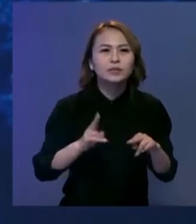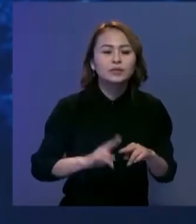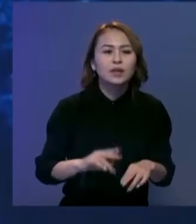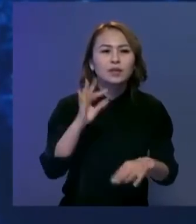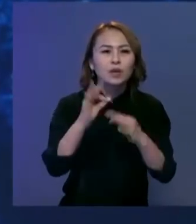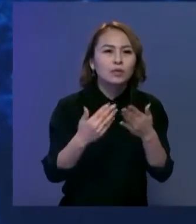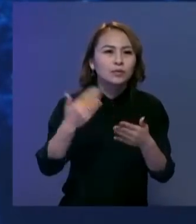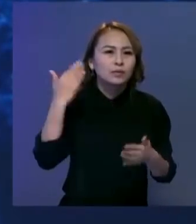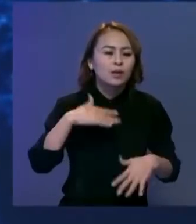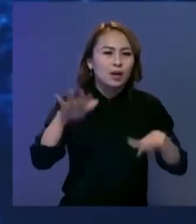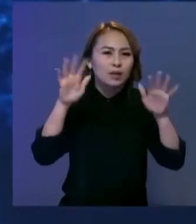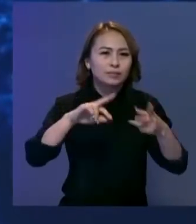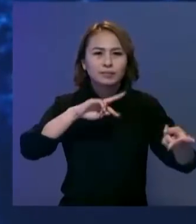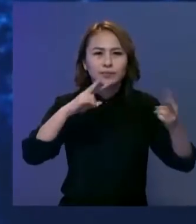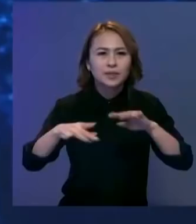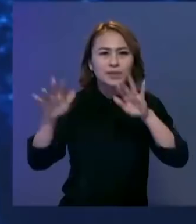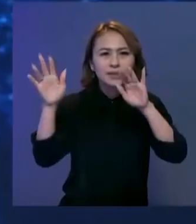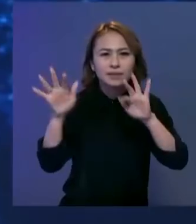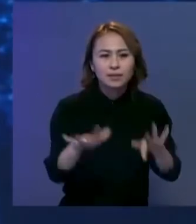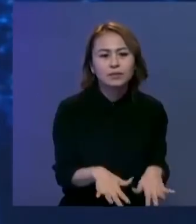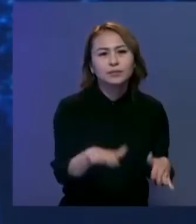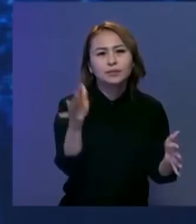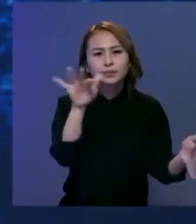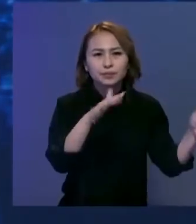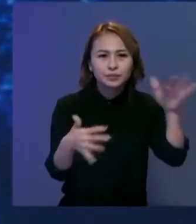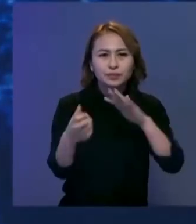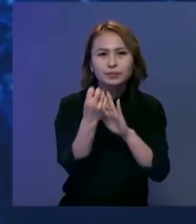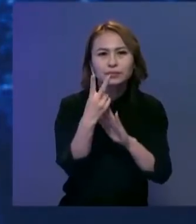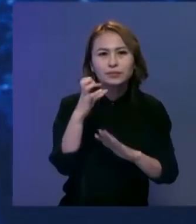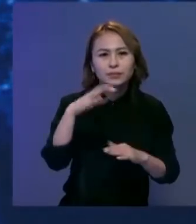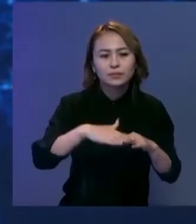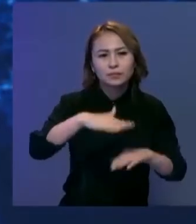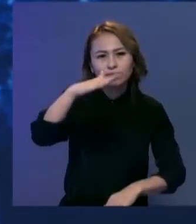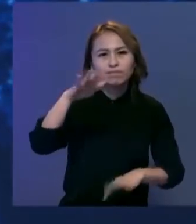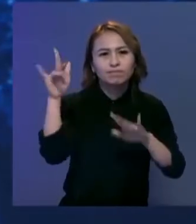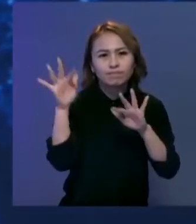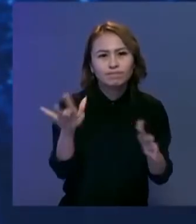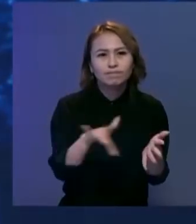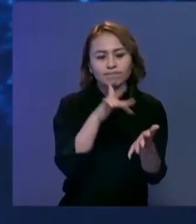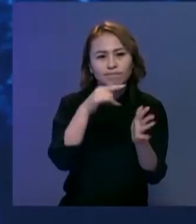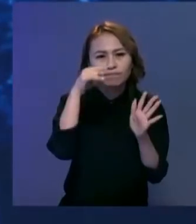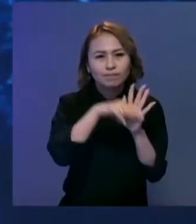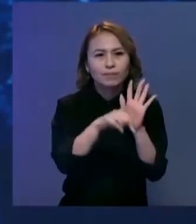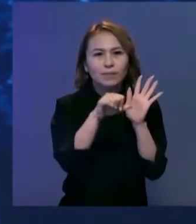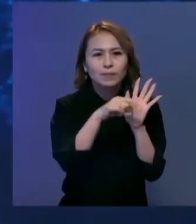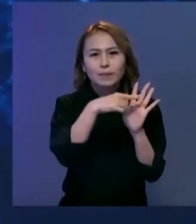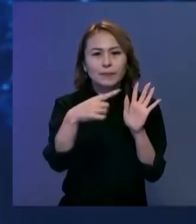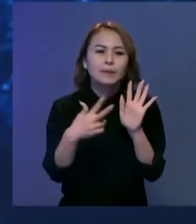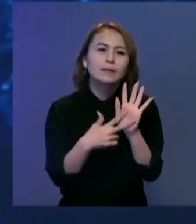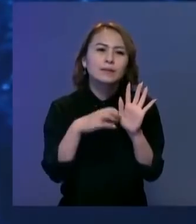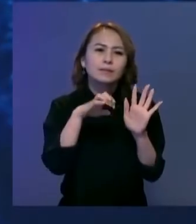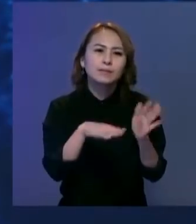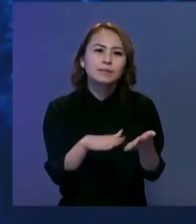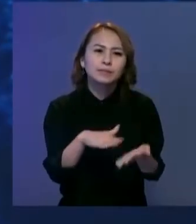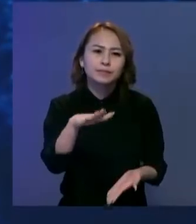басталған жауынның арты қалың қарғаласты. Тау бүктерлеріне 12 сантиметр жауса, қала үшіндегі қар қалыңдығы 6